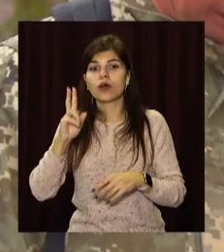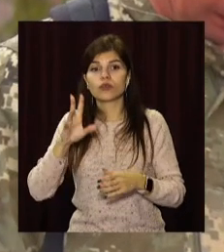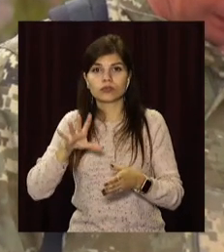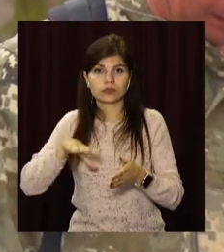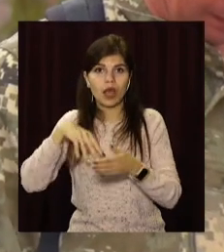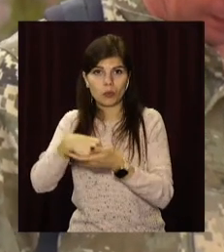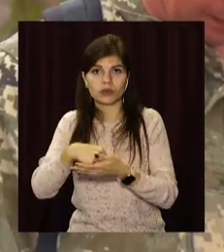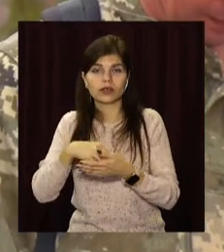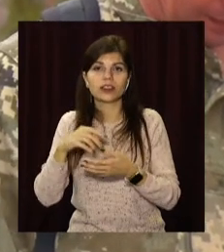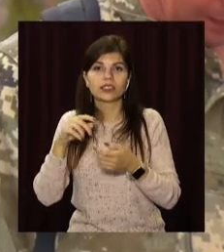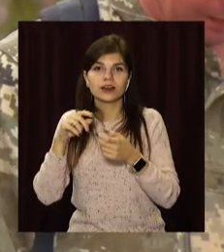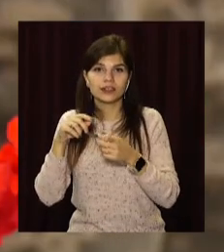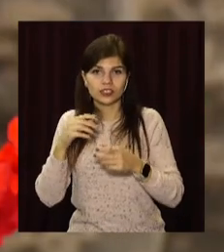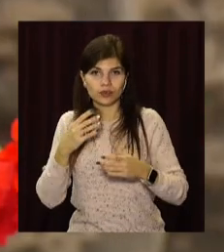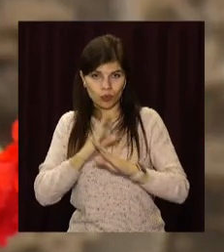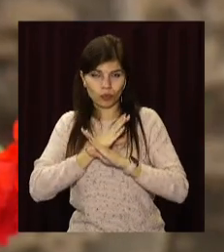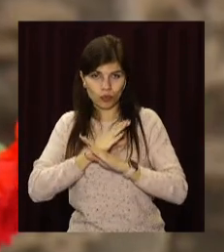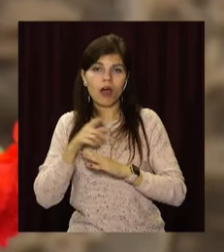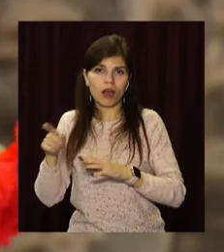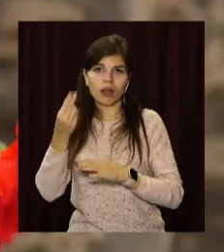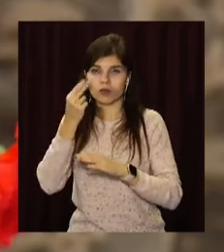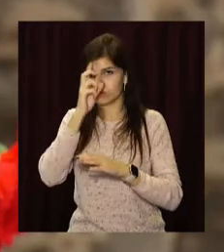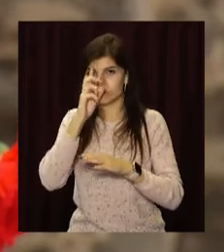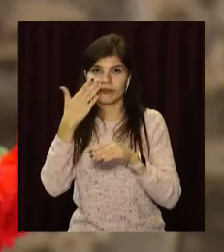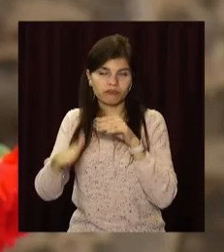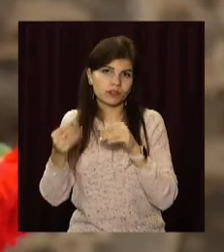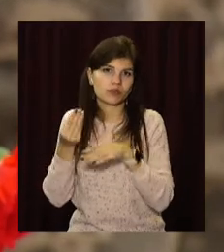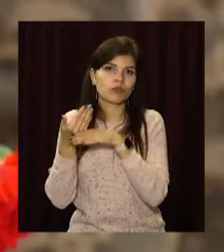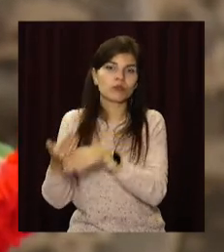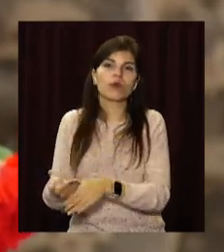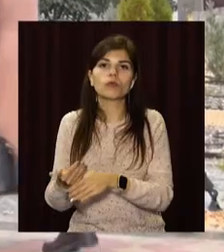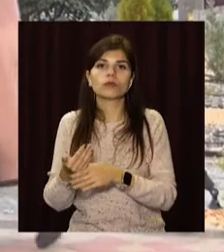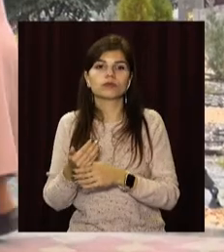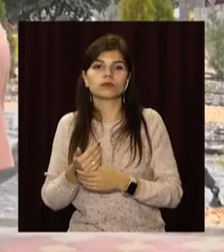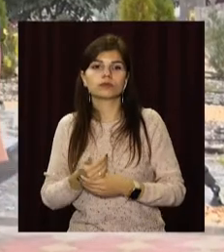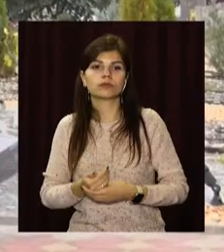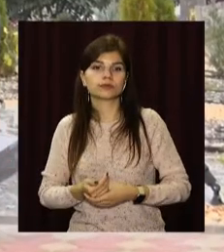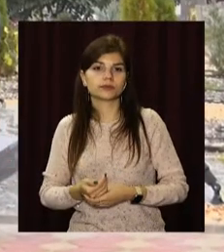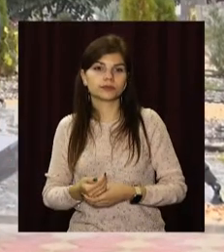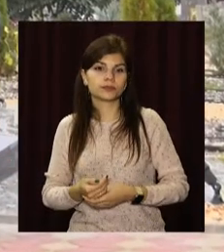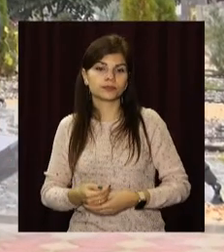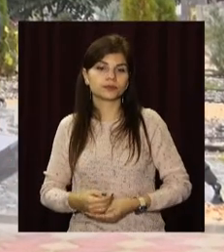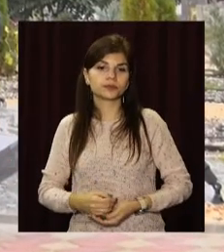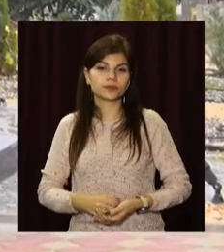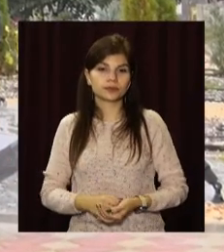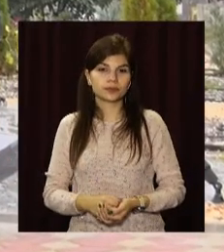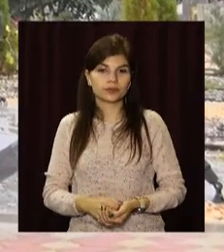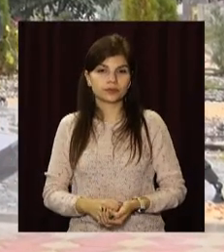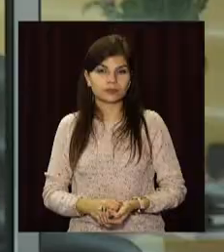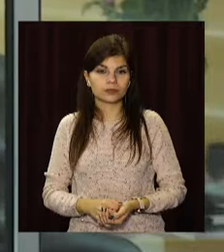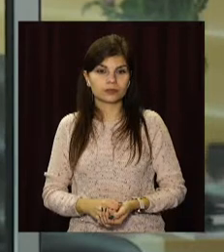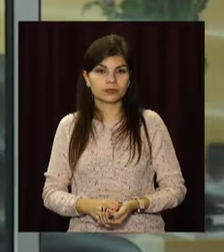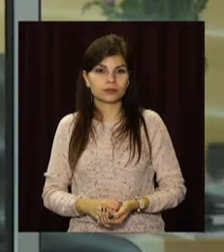за незалежність власним життям, отримують грошову допомогу. Олександр Тущенко, Сергій Макаров, Open News, телеканал